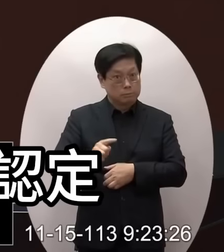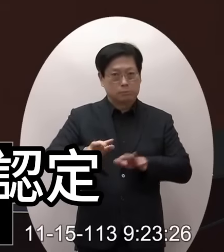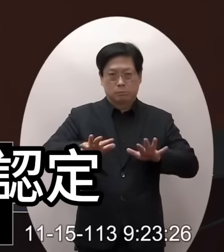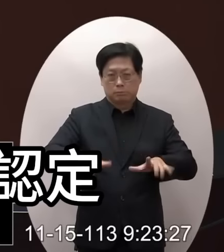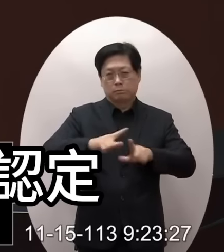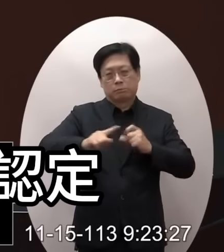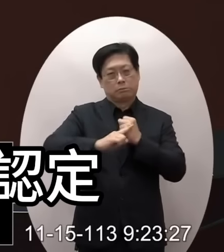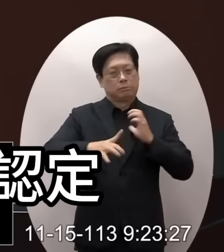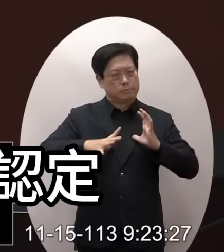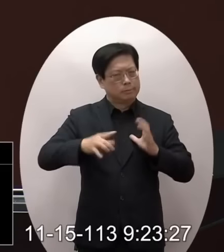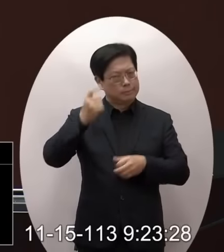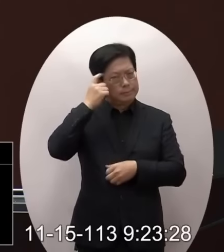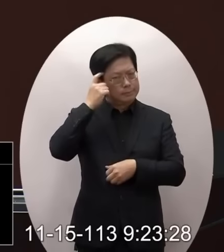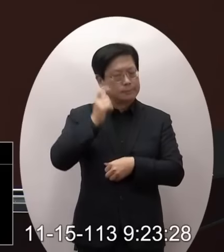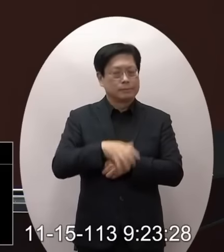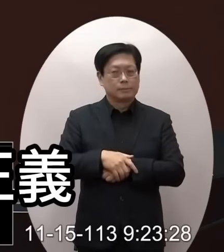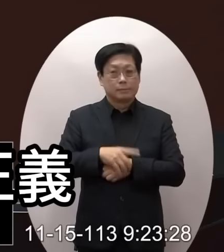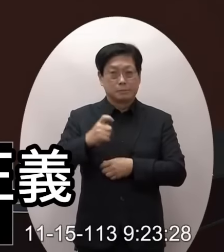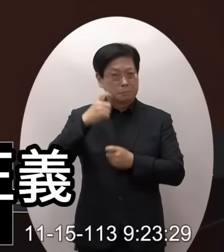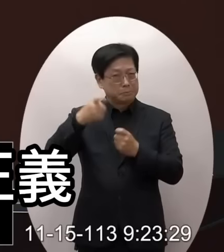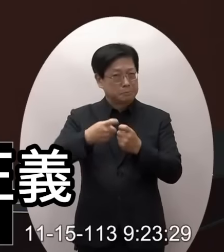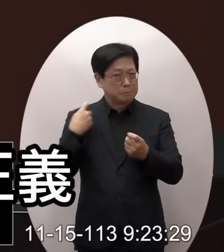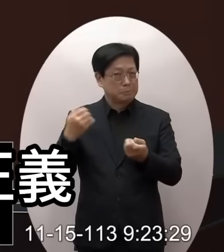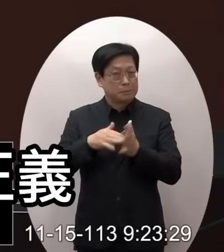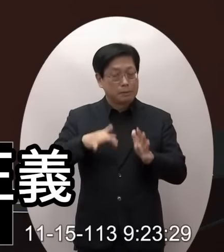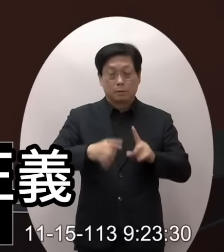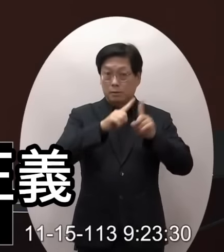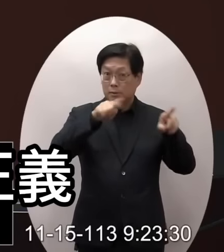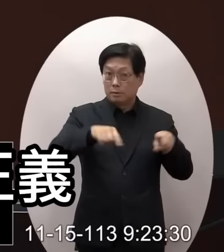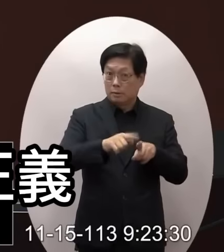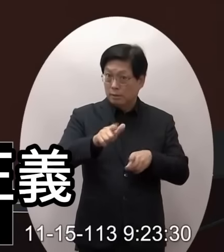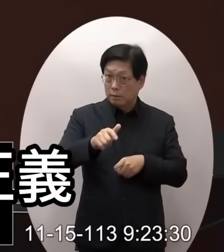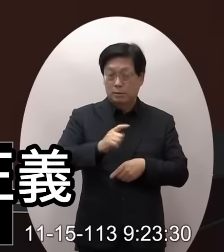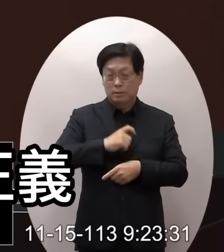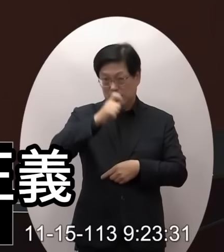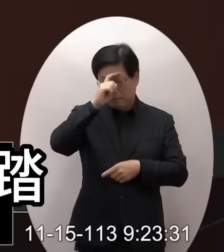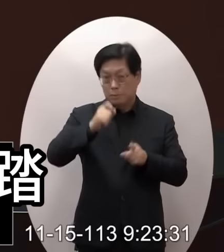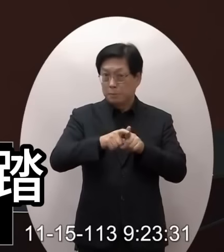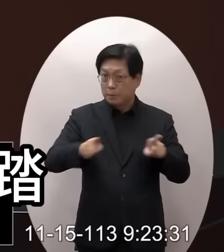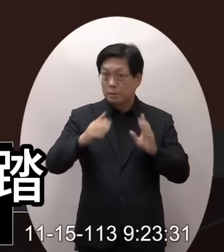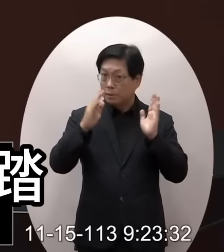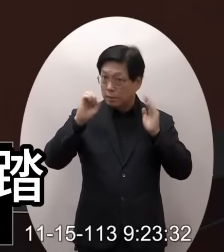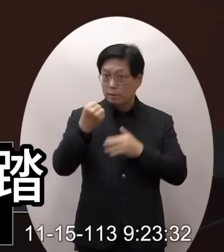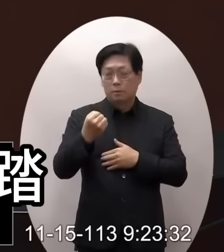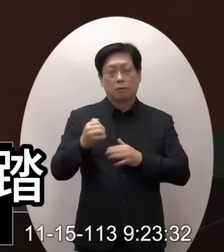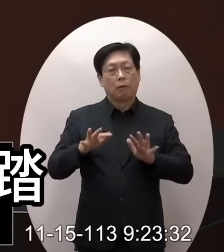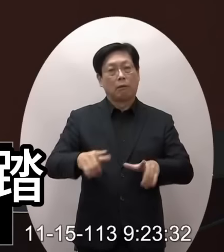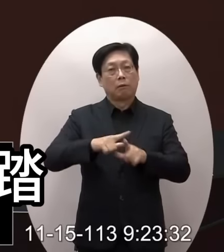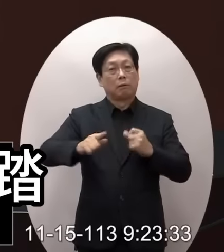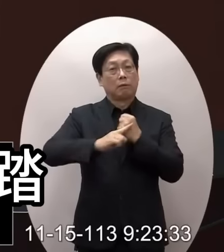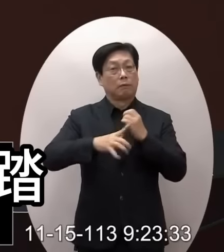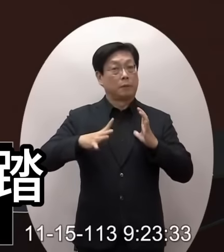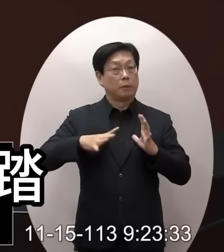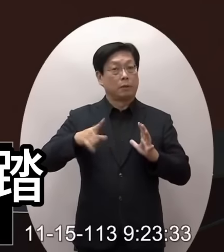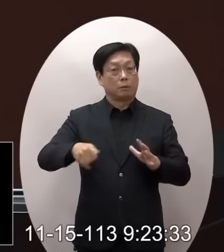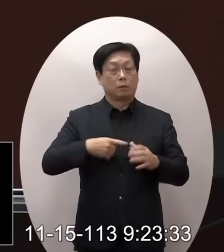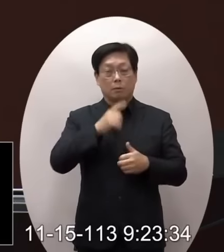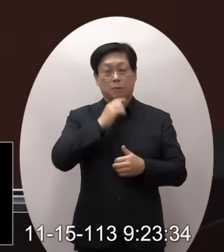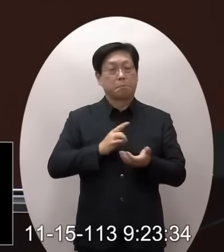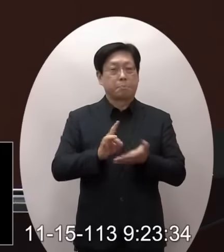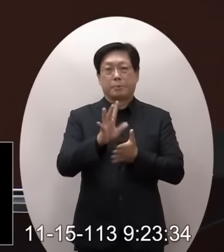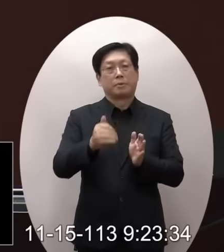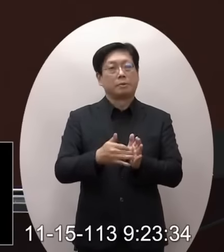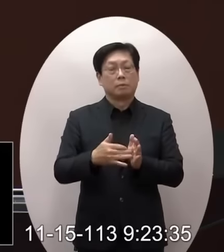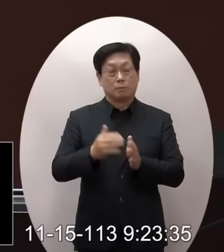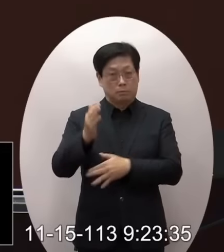在的大法官的认定。这十年来，这位张教授期盼的公平正义却遭到这一次大法官的践踏。政